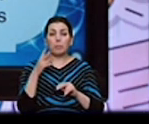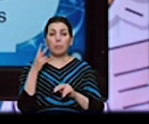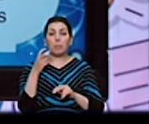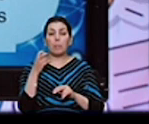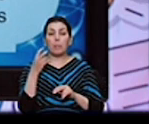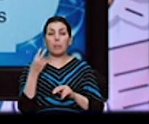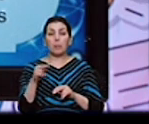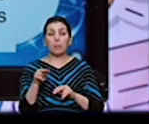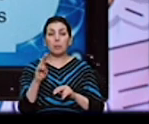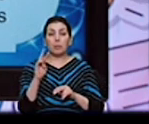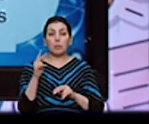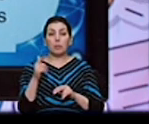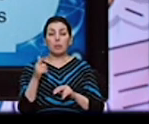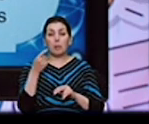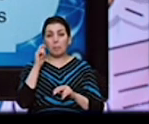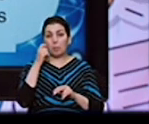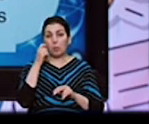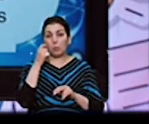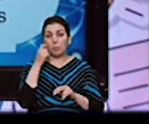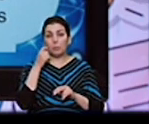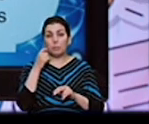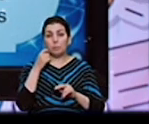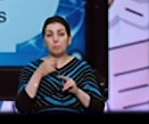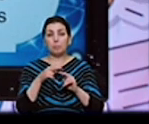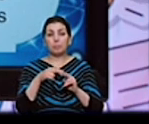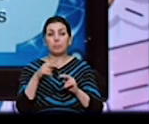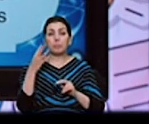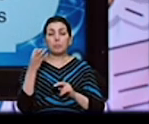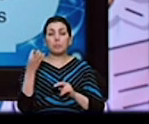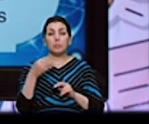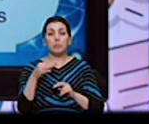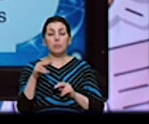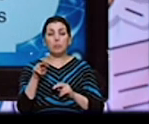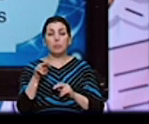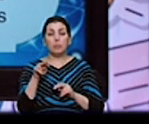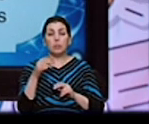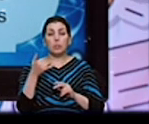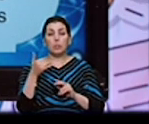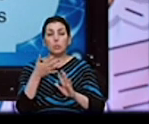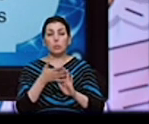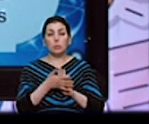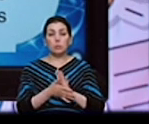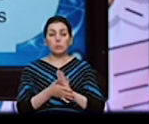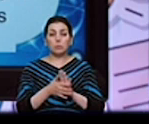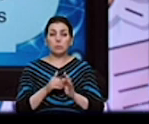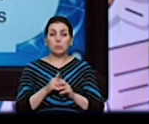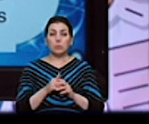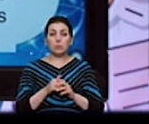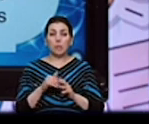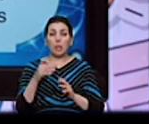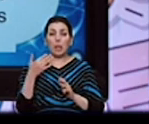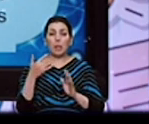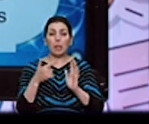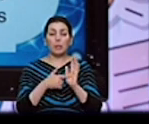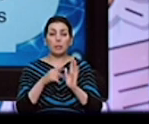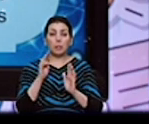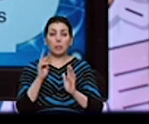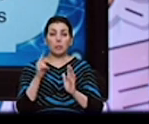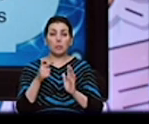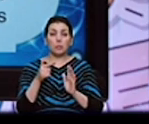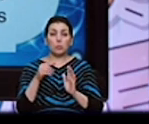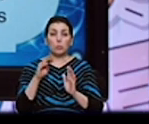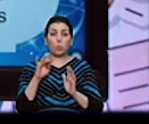220 kg piyoz, 440 litr o'simlik yog'i, 57